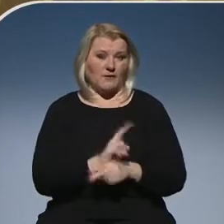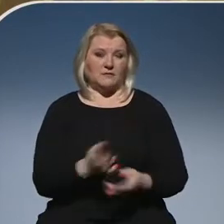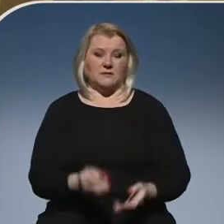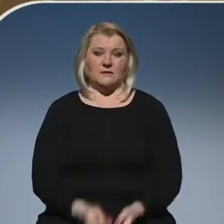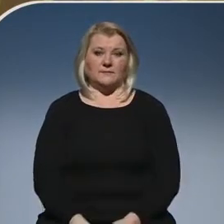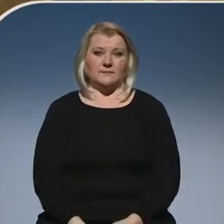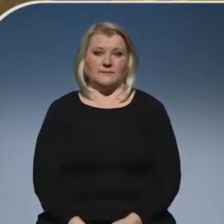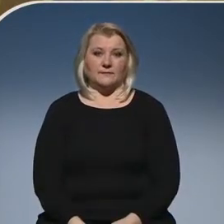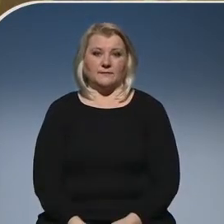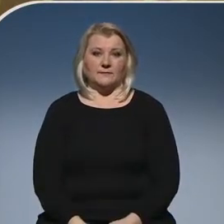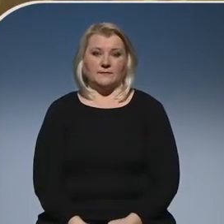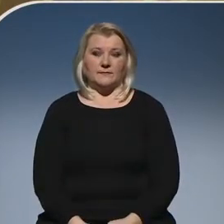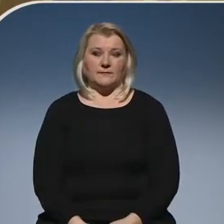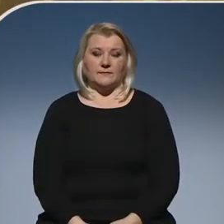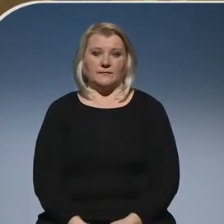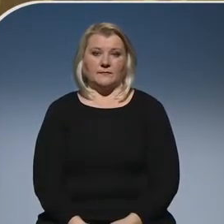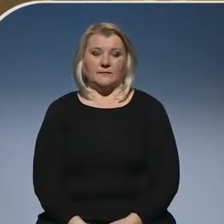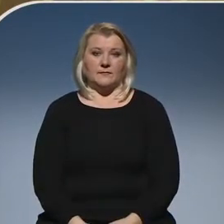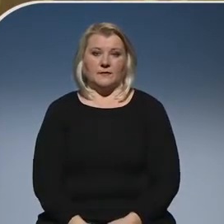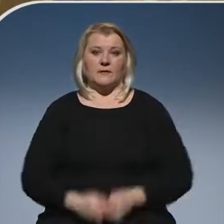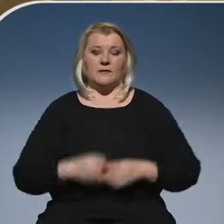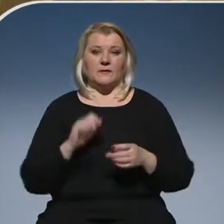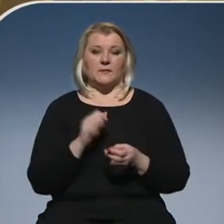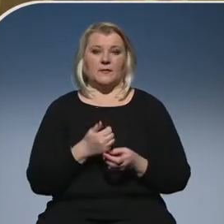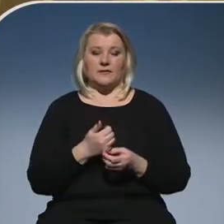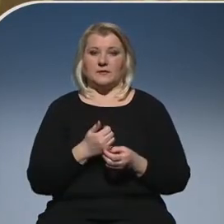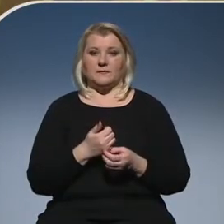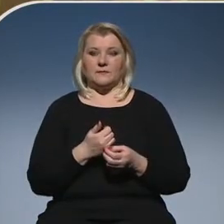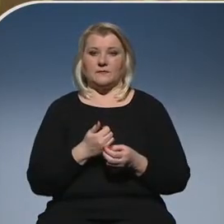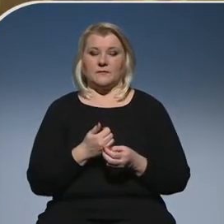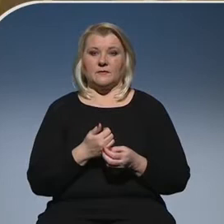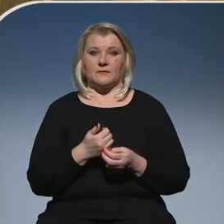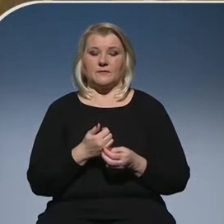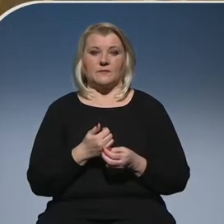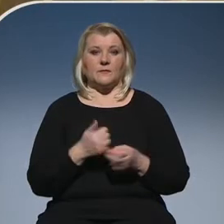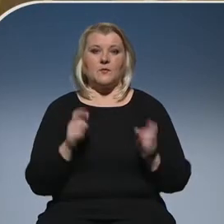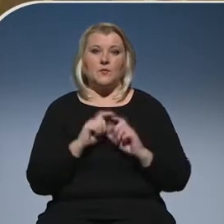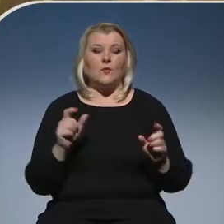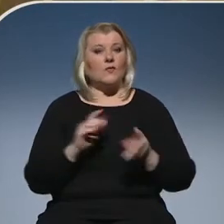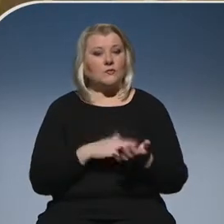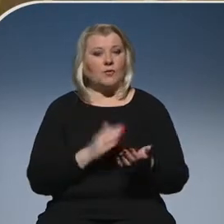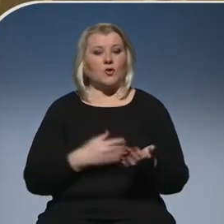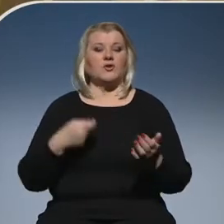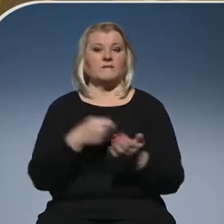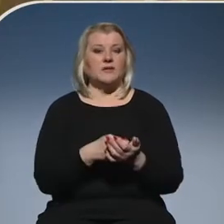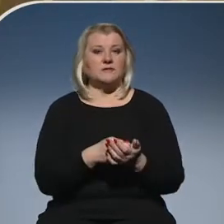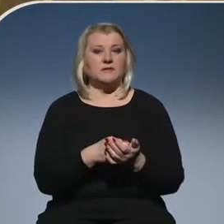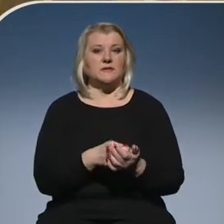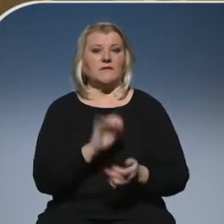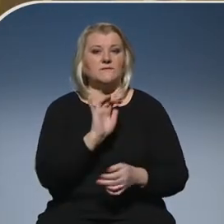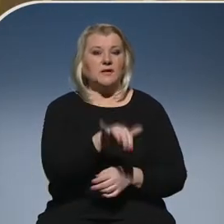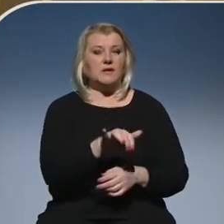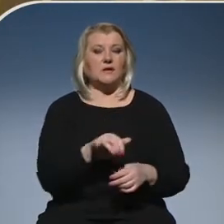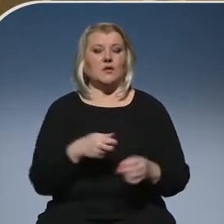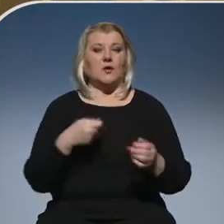investovat. Takovým prvním argumentem vlastně, proč vůbec investovat raději přes nějakou